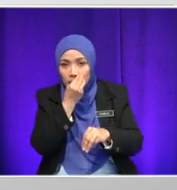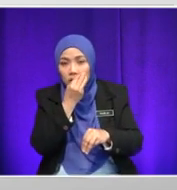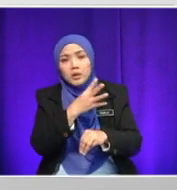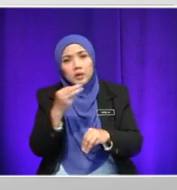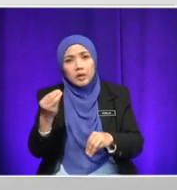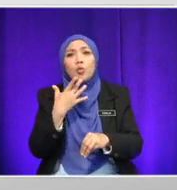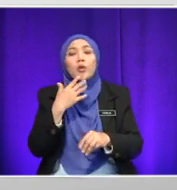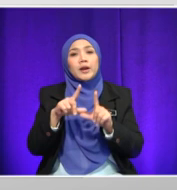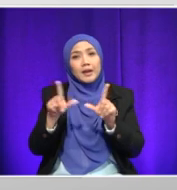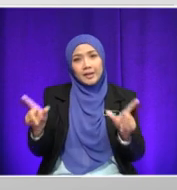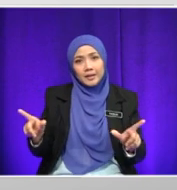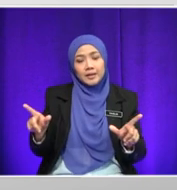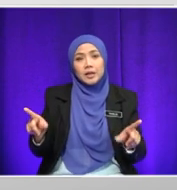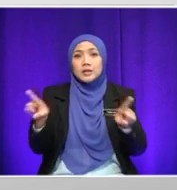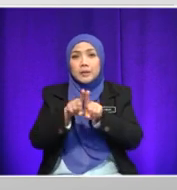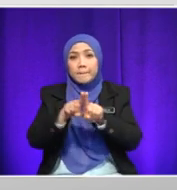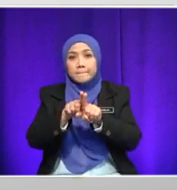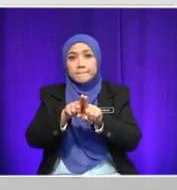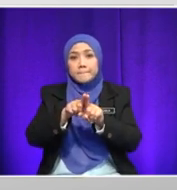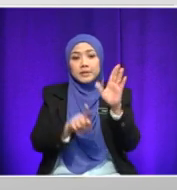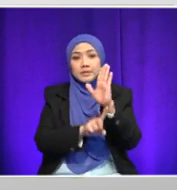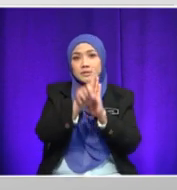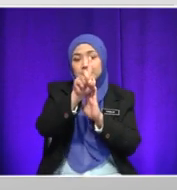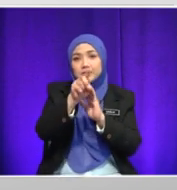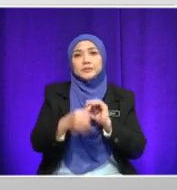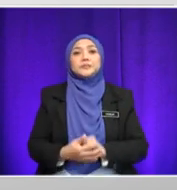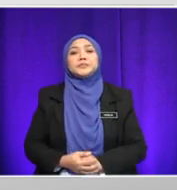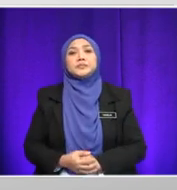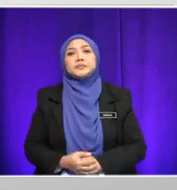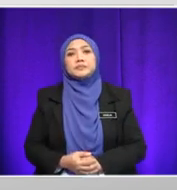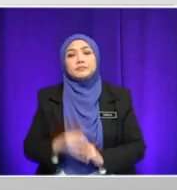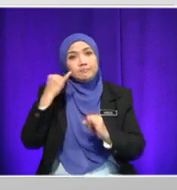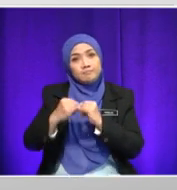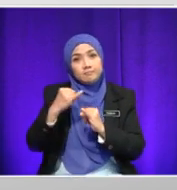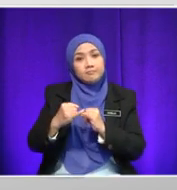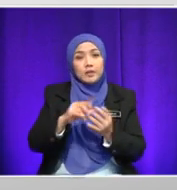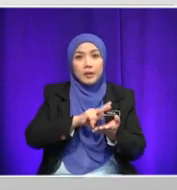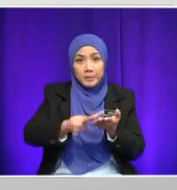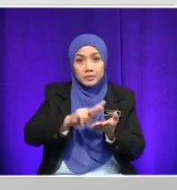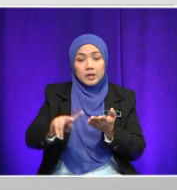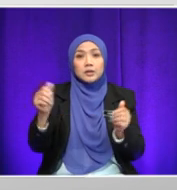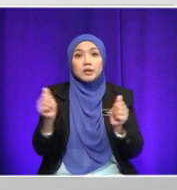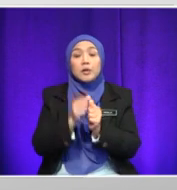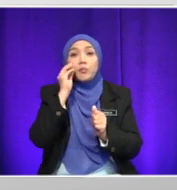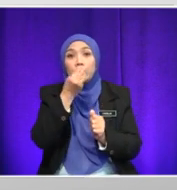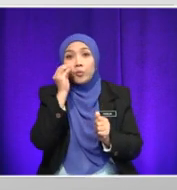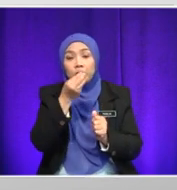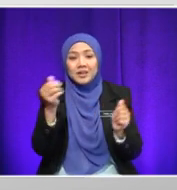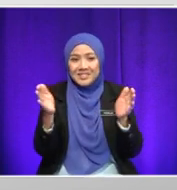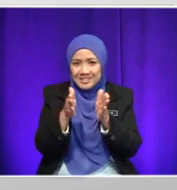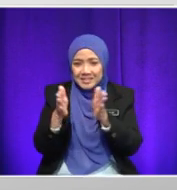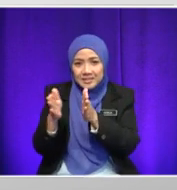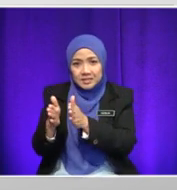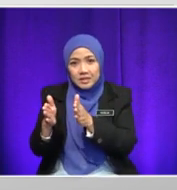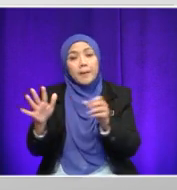warna lain dan sama panjang sekali akhir sekali ke masker dengan bunga kecil secukup bunga besar bagi penuhi